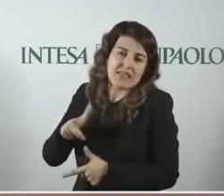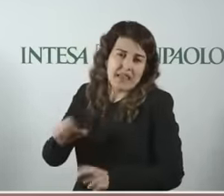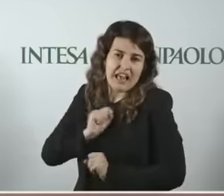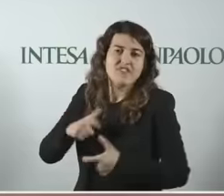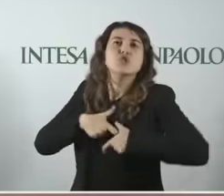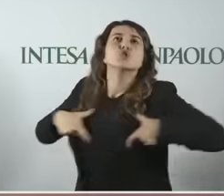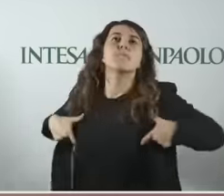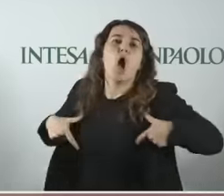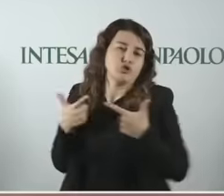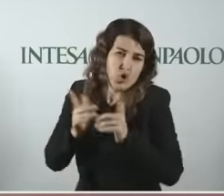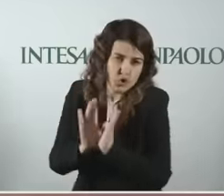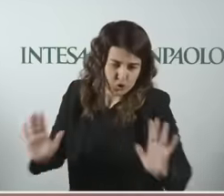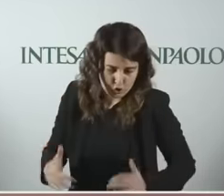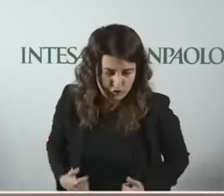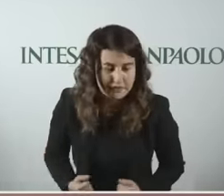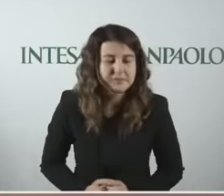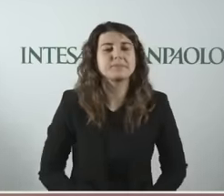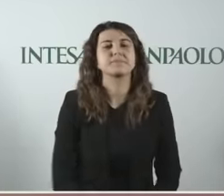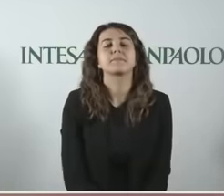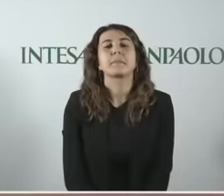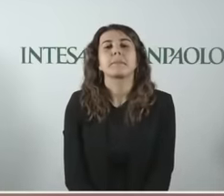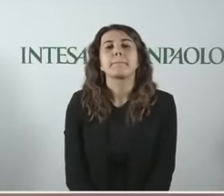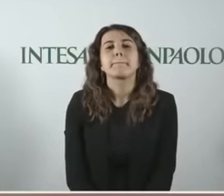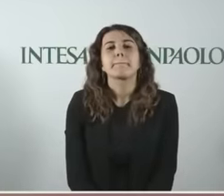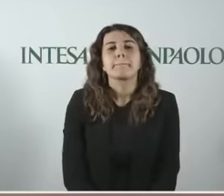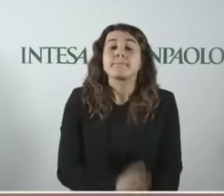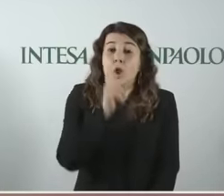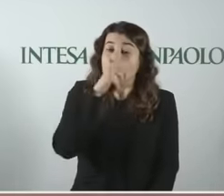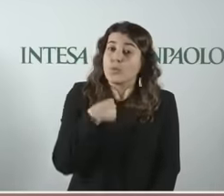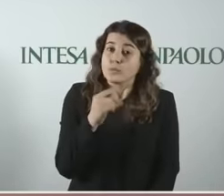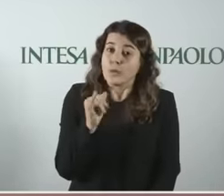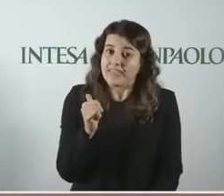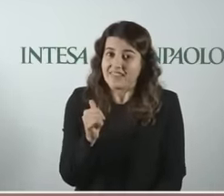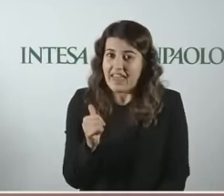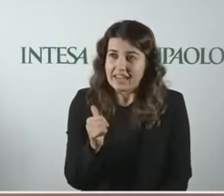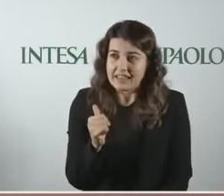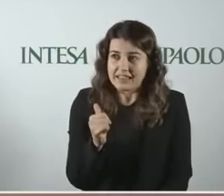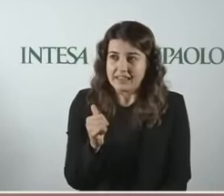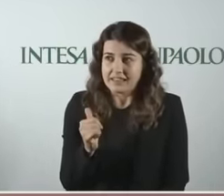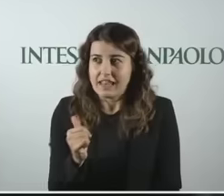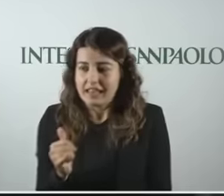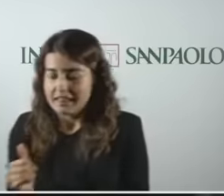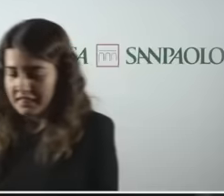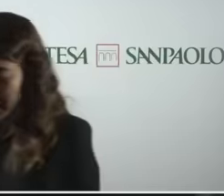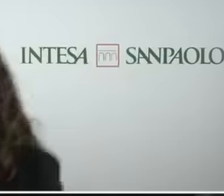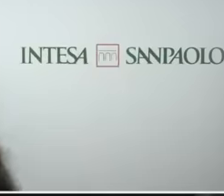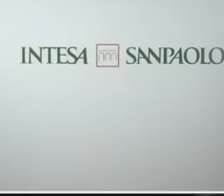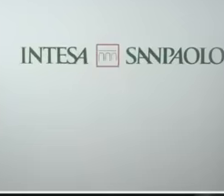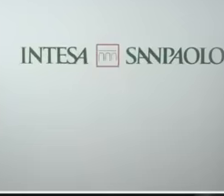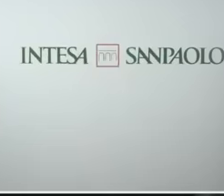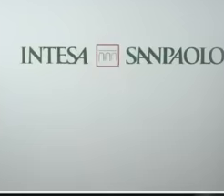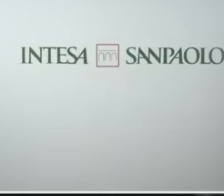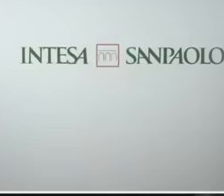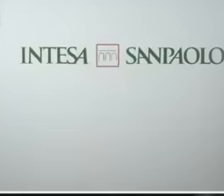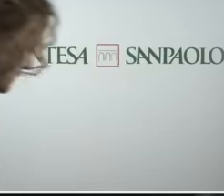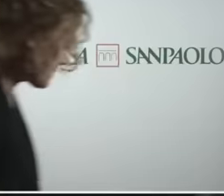sponsor Ecco diciamo c'è una curiosità divertente che arriva anche questa dalla newsletter di Intesa